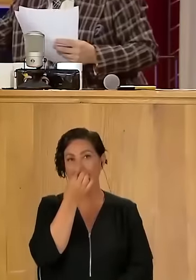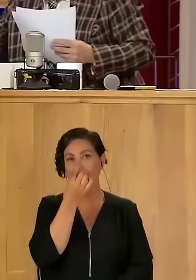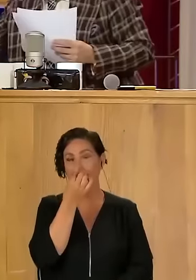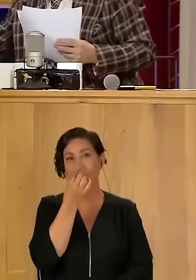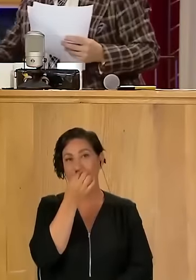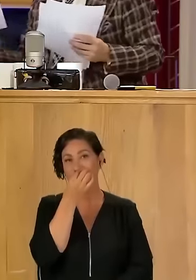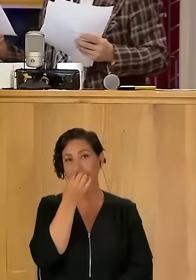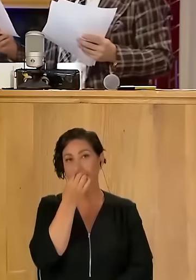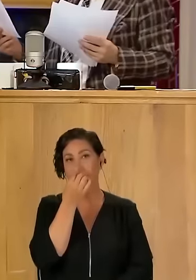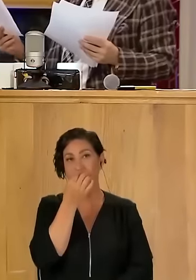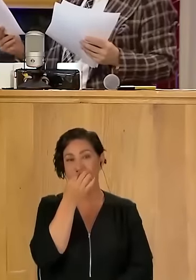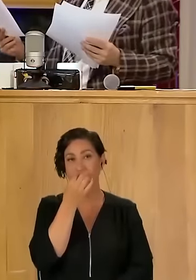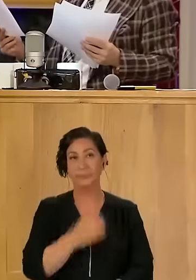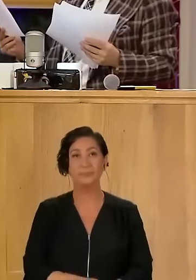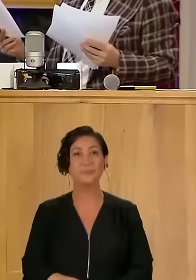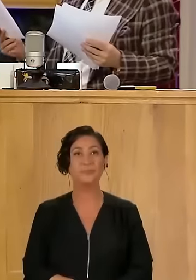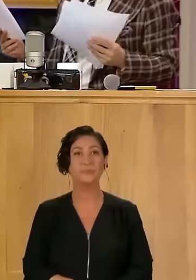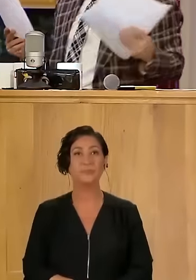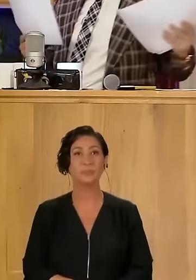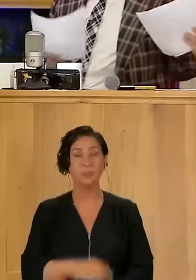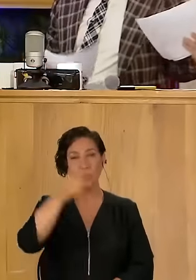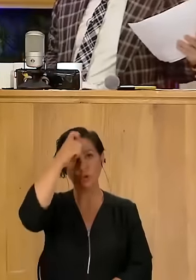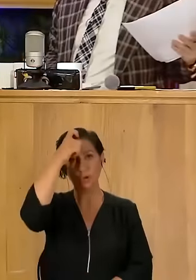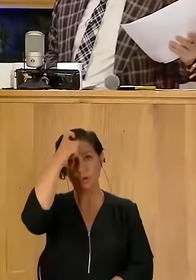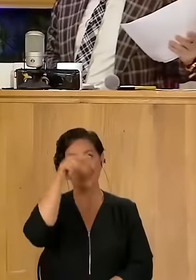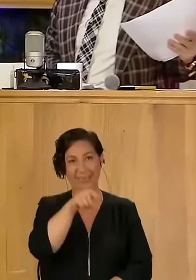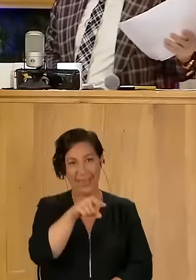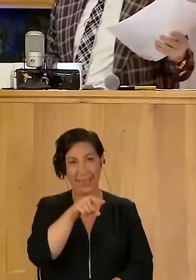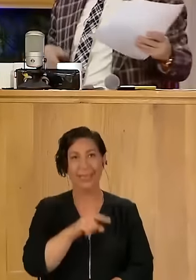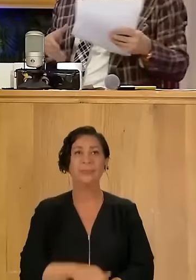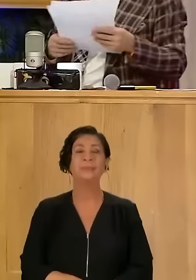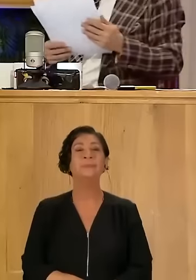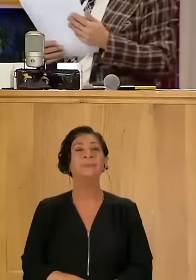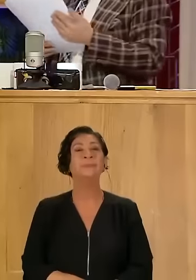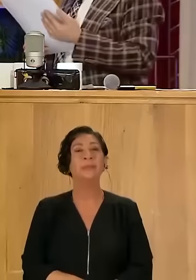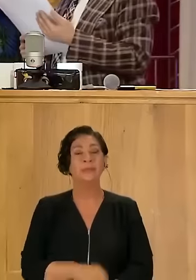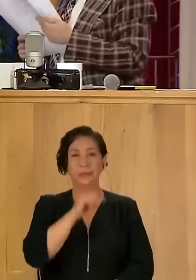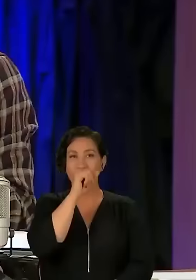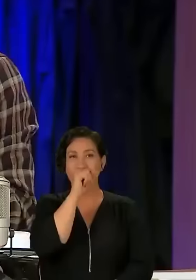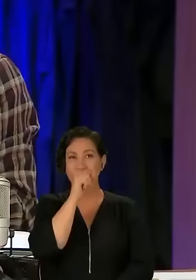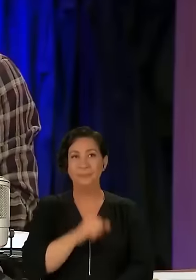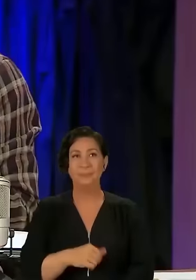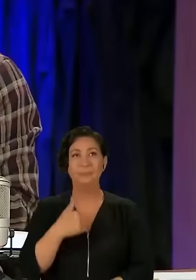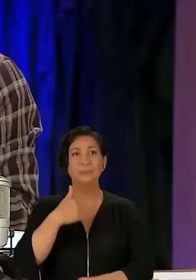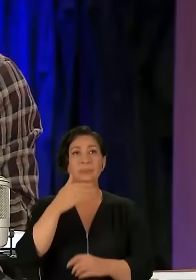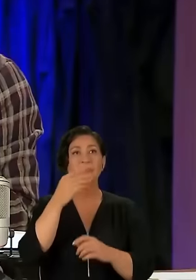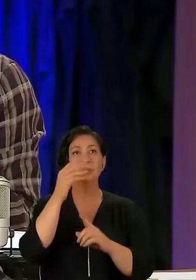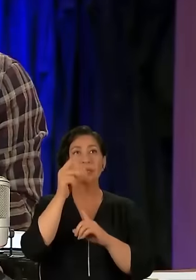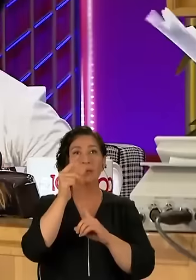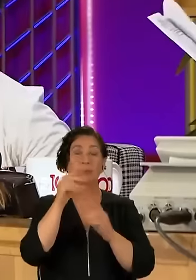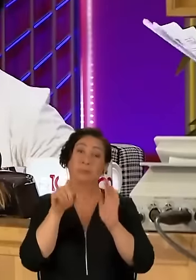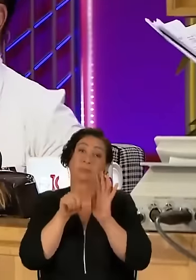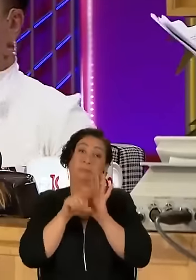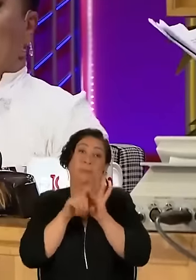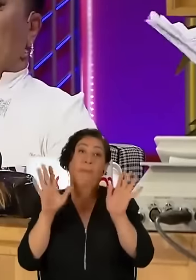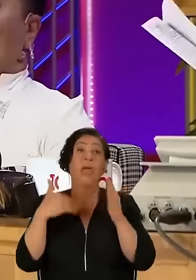Bakayım seninkine bebeğim. Seninkisi Türkçeden gelecek. Peki. Ben ilkokul tahsilliyim.